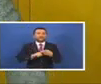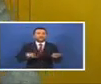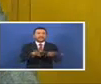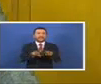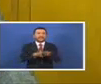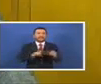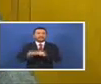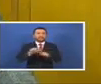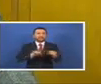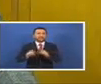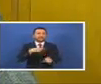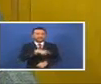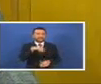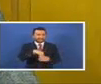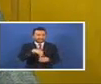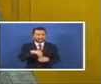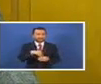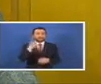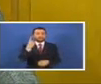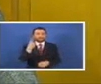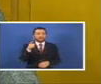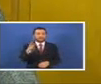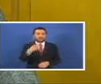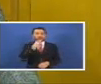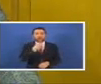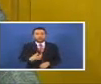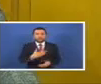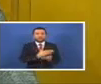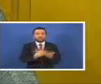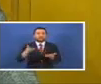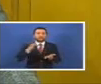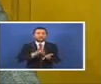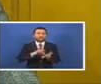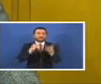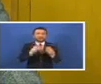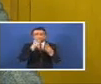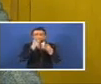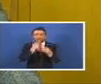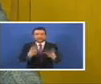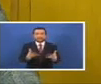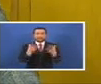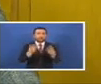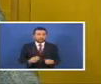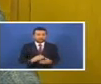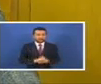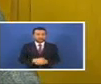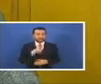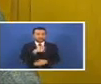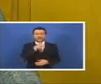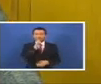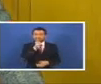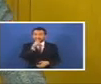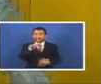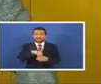eşitlik mücadelesinde bir ömrü bedel olarak koyan insanların